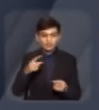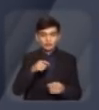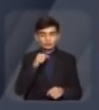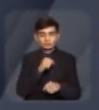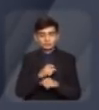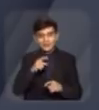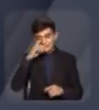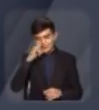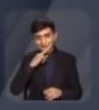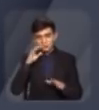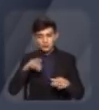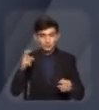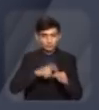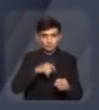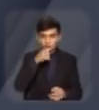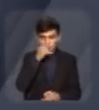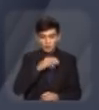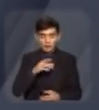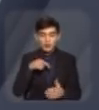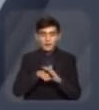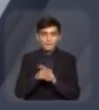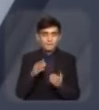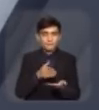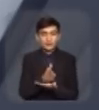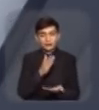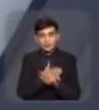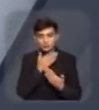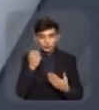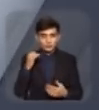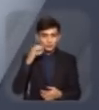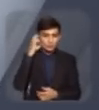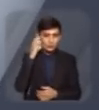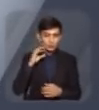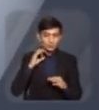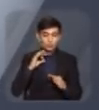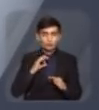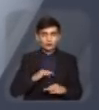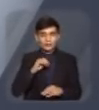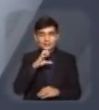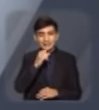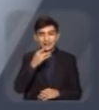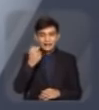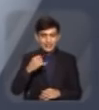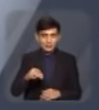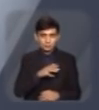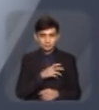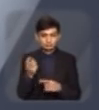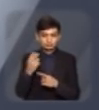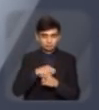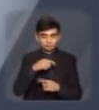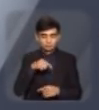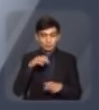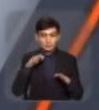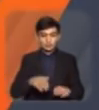на учет в Казахстане? Есть ли выход? Выслушаем мнение юриста Сергея Уткина. Он с минуты на минуту появится в